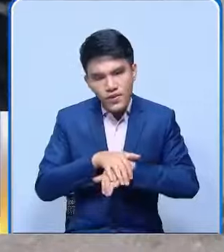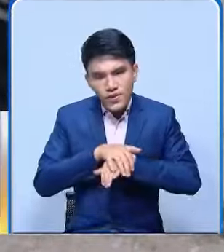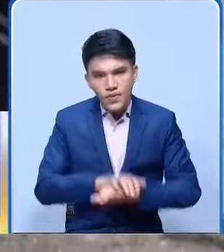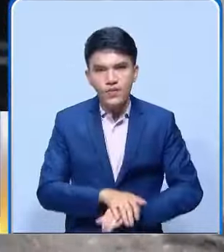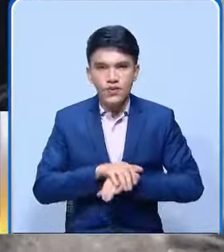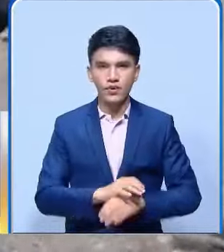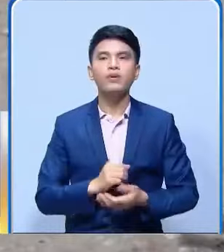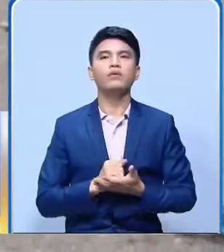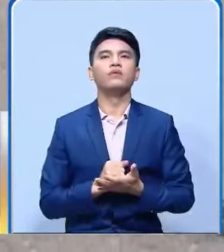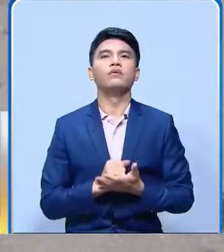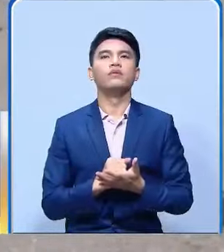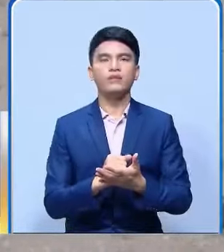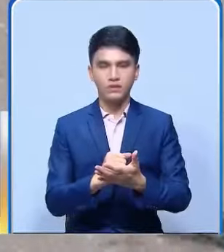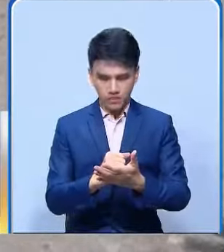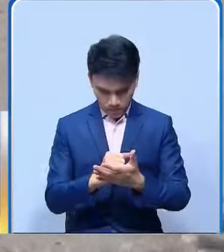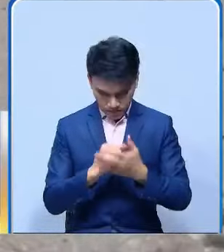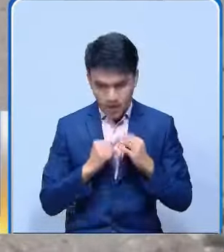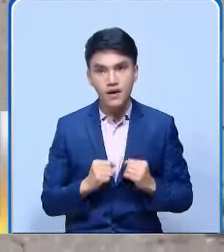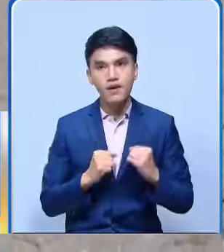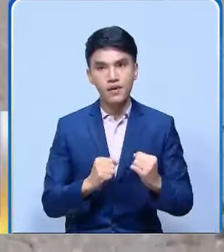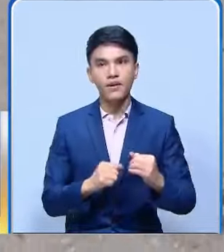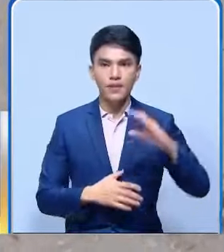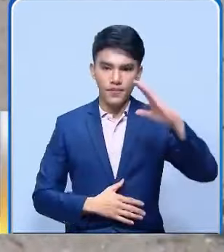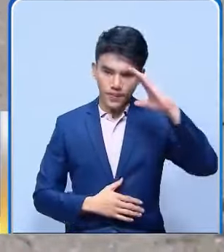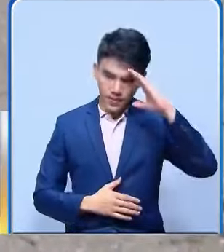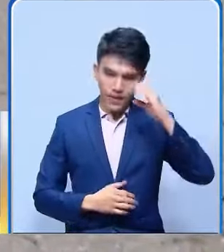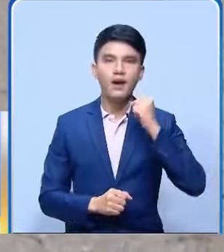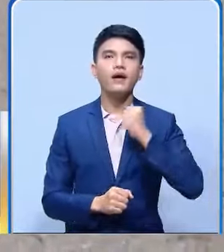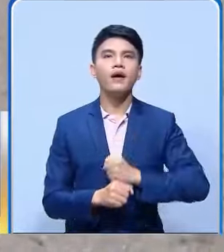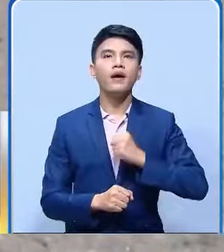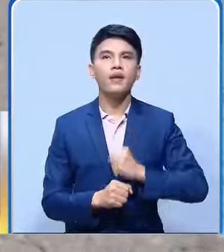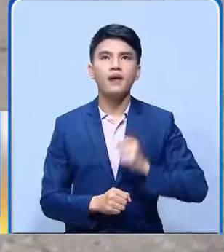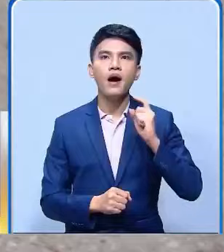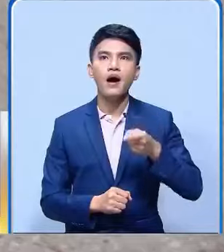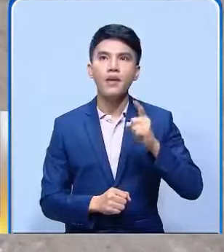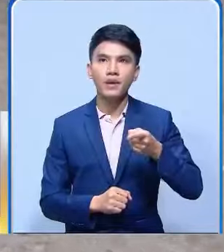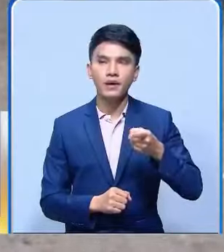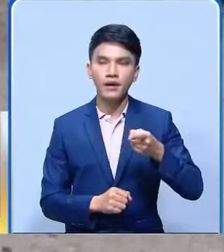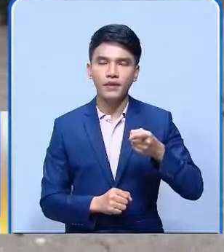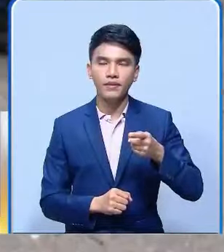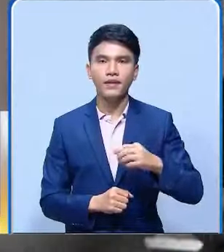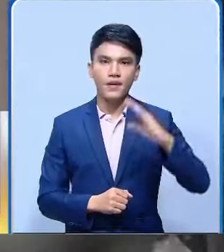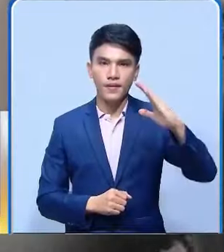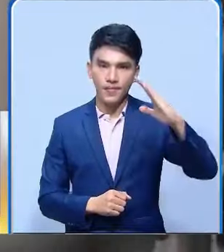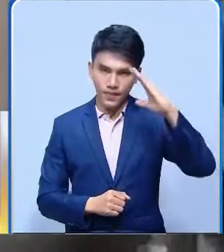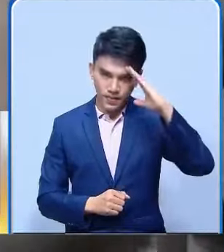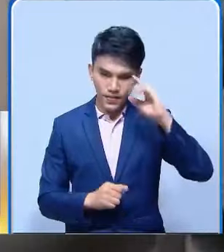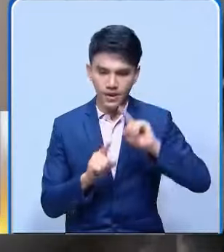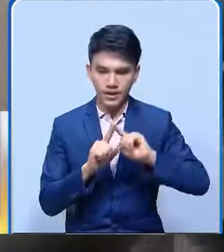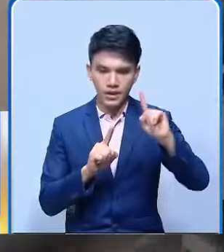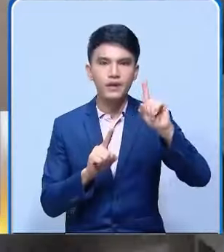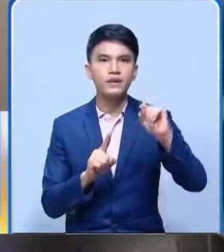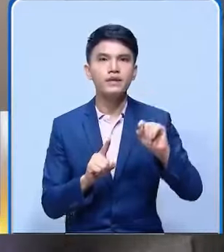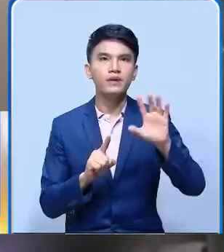จช่วยเหลือจ่าสิบเอกธนพัฒน์ซึ่งเป็นทหารประจำหน่วยกองร้อยปืนใหญ่ที่2กองพันทหารปืนใหญ่ที่25